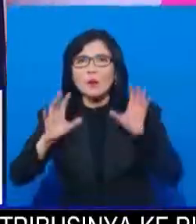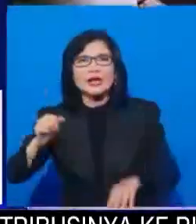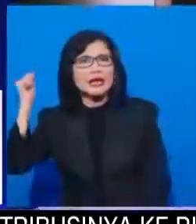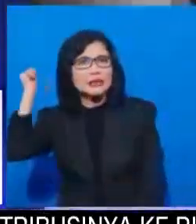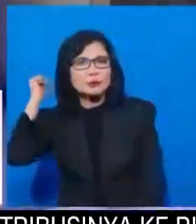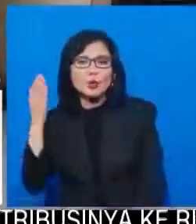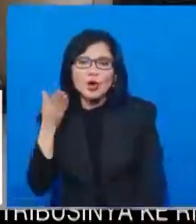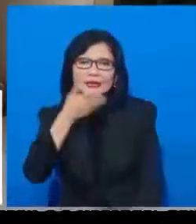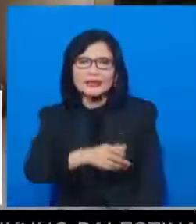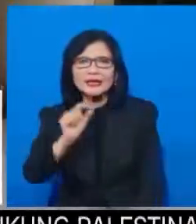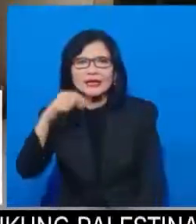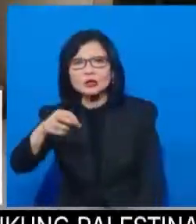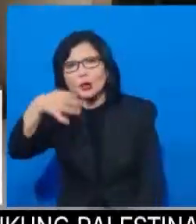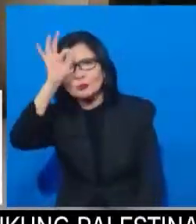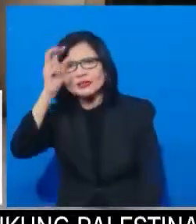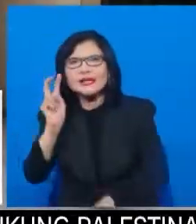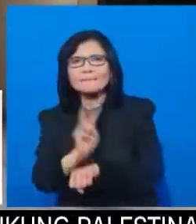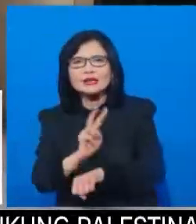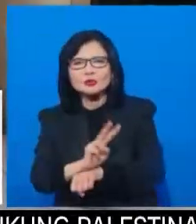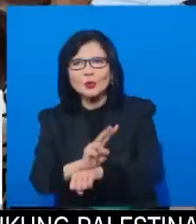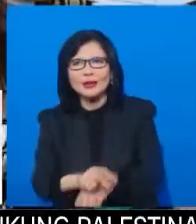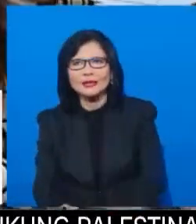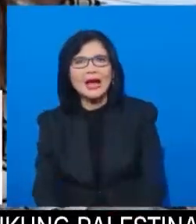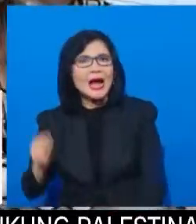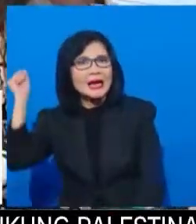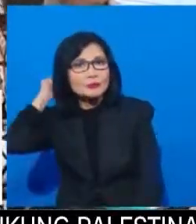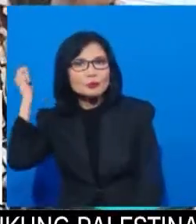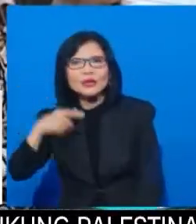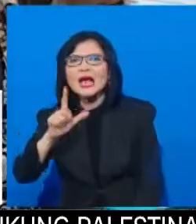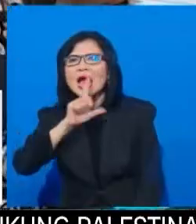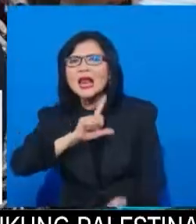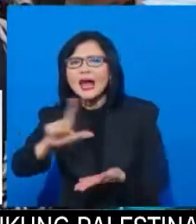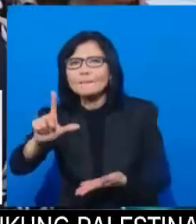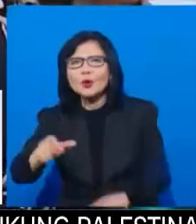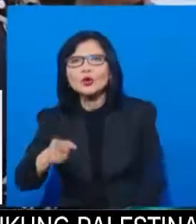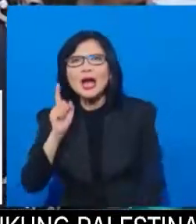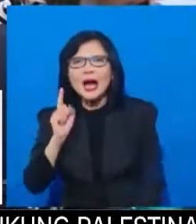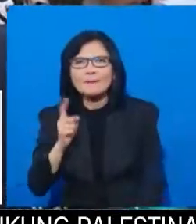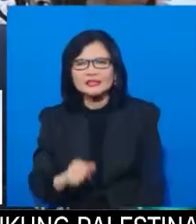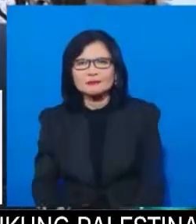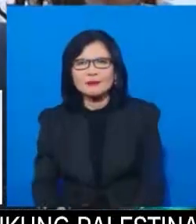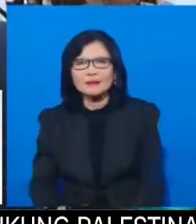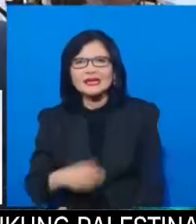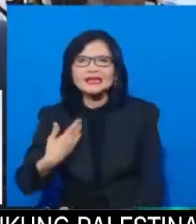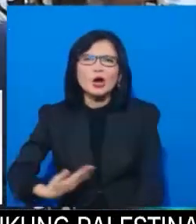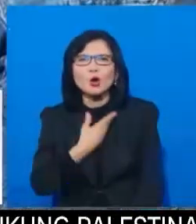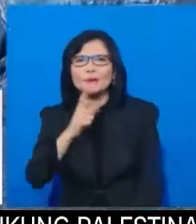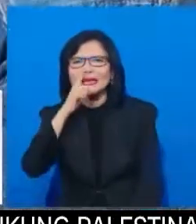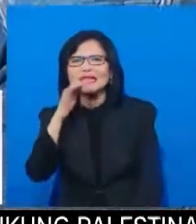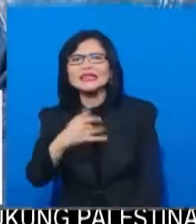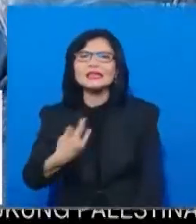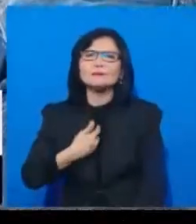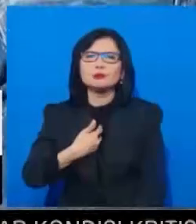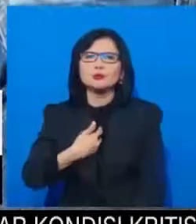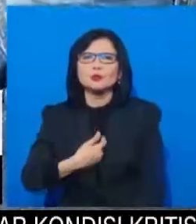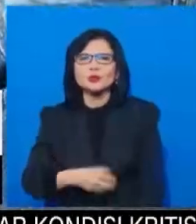mendatangi Polres Pasuruan Jawa Timur Senin siang. Dan ibu-ibu ini melapor ke polisi karena merasa telah menjadi korban penipuan arisan bodong.